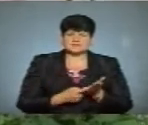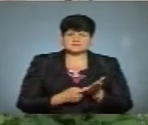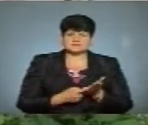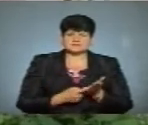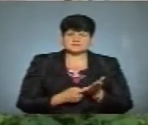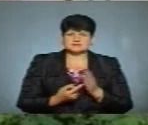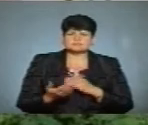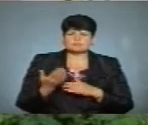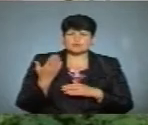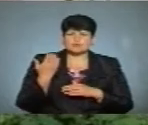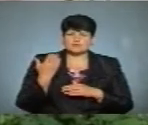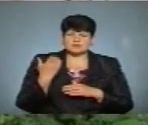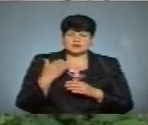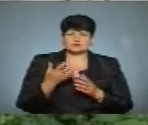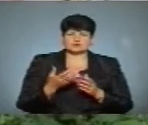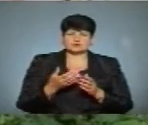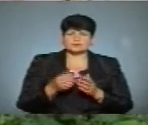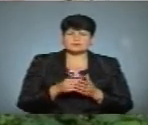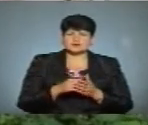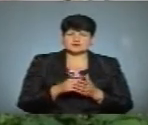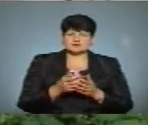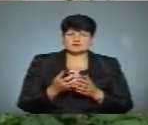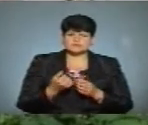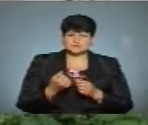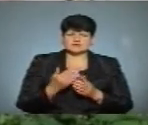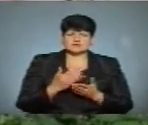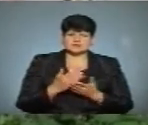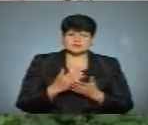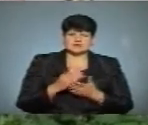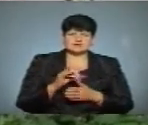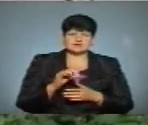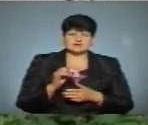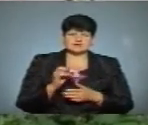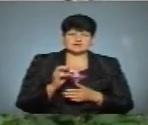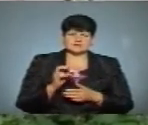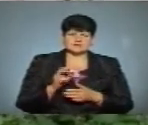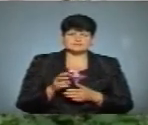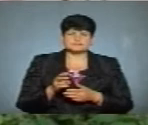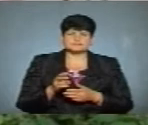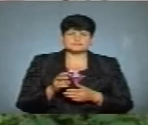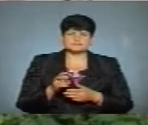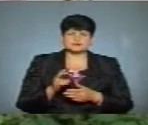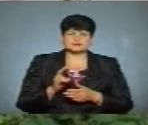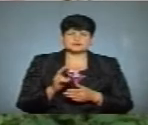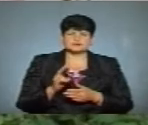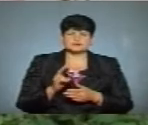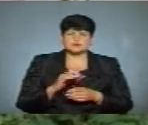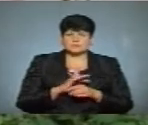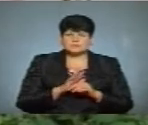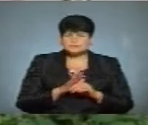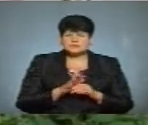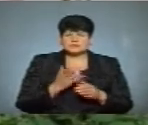з попереднього відібраного матеріалу наявність фрагментів РНК вірусу SARS-2, але